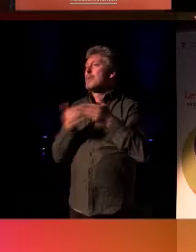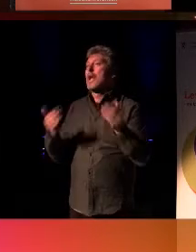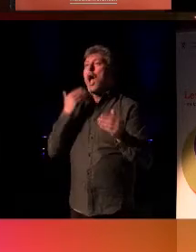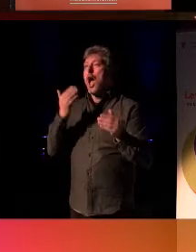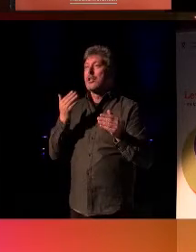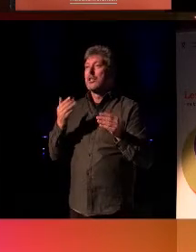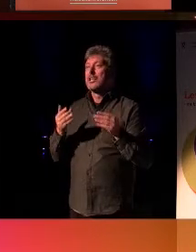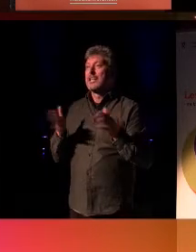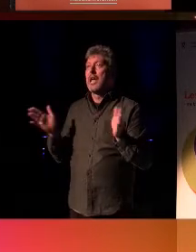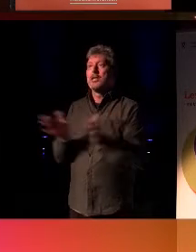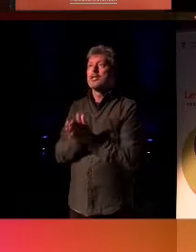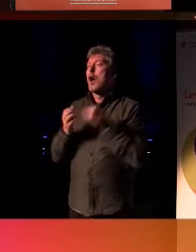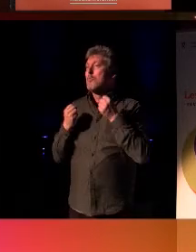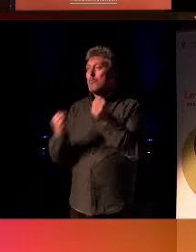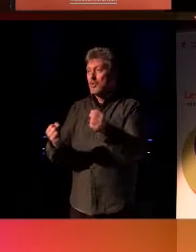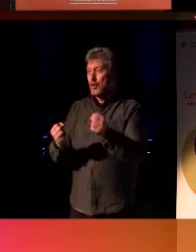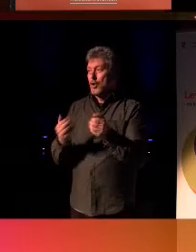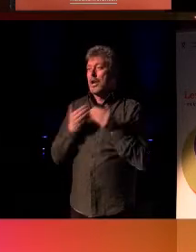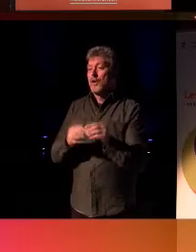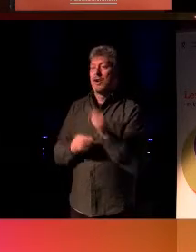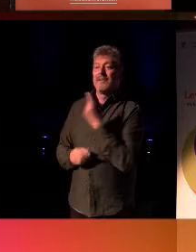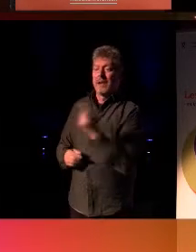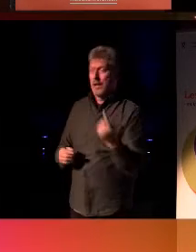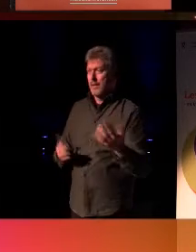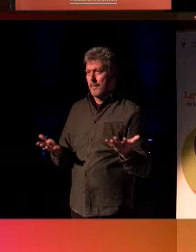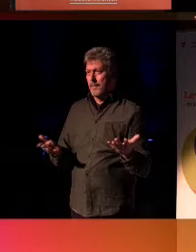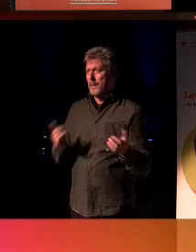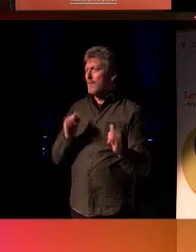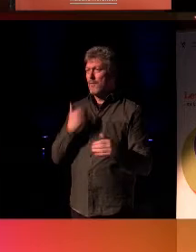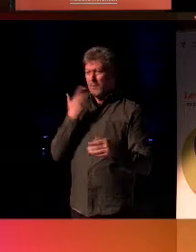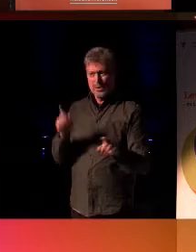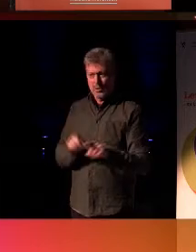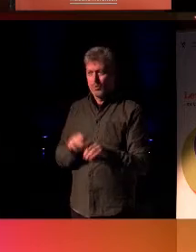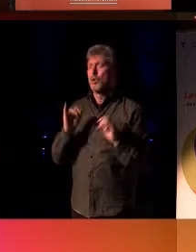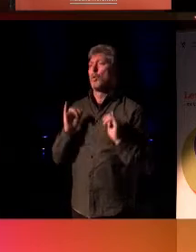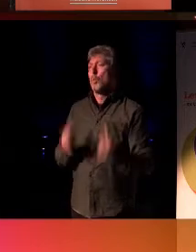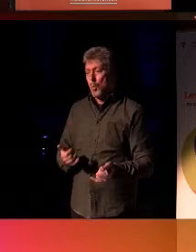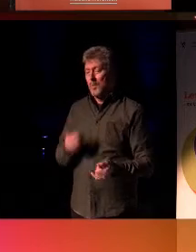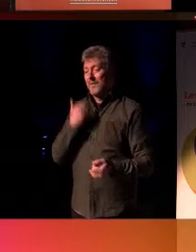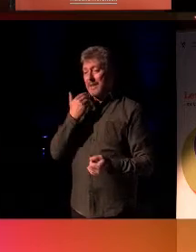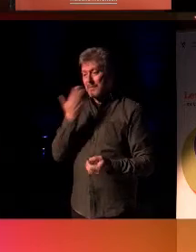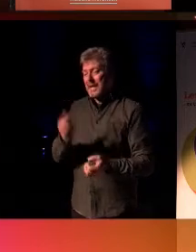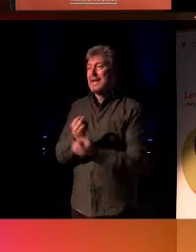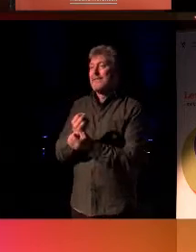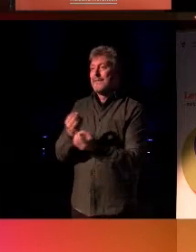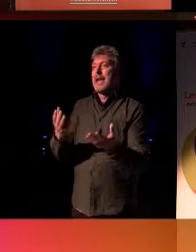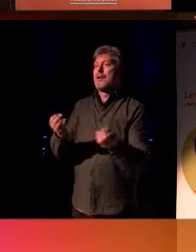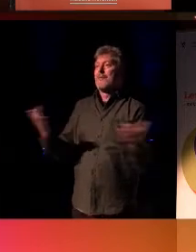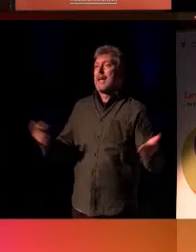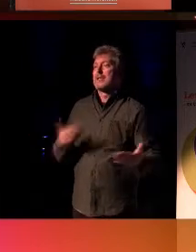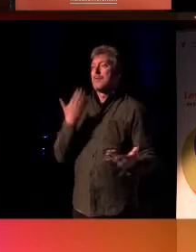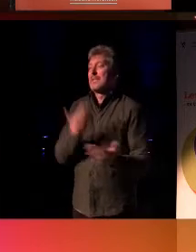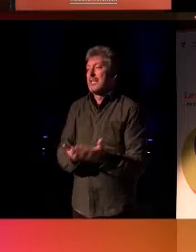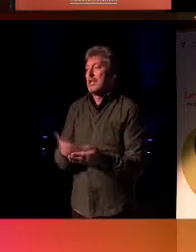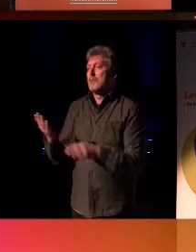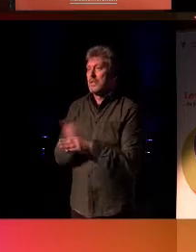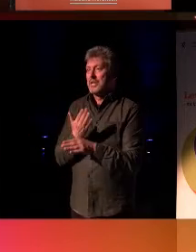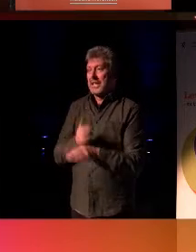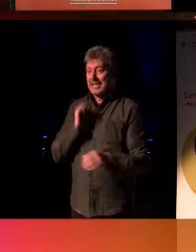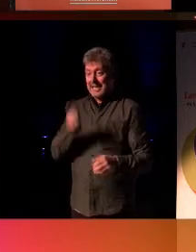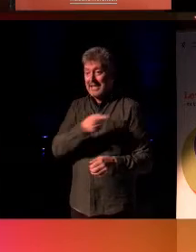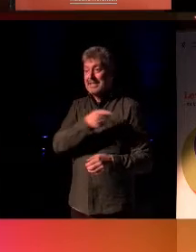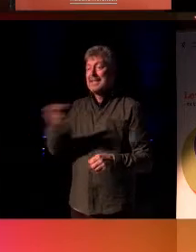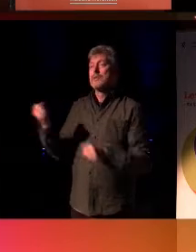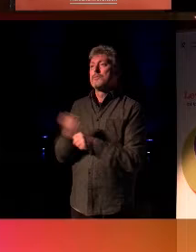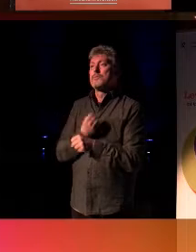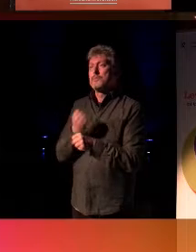enkelte. Hvorfor blir det sånn? Jo, vi blir jo stadig flere som tilbyr tjenester. Selv de som jobber